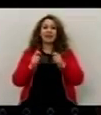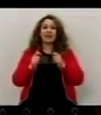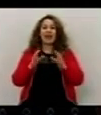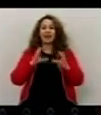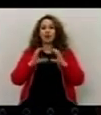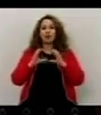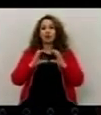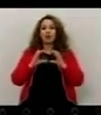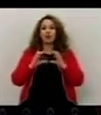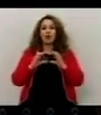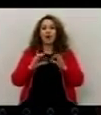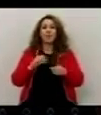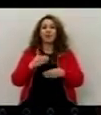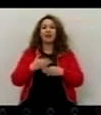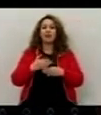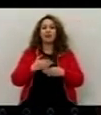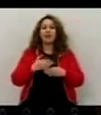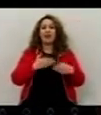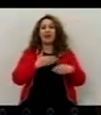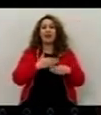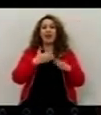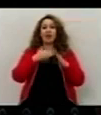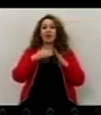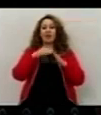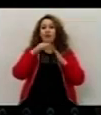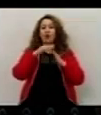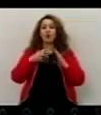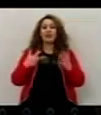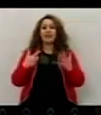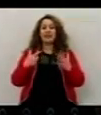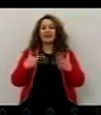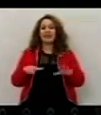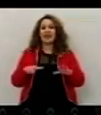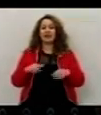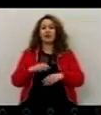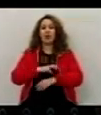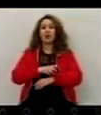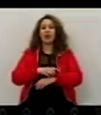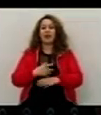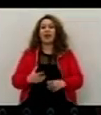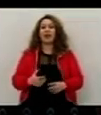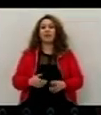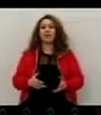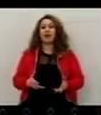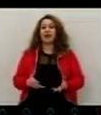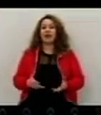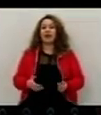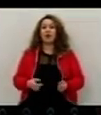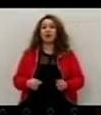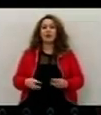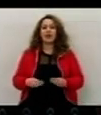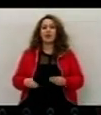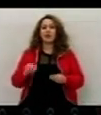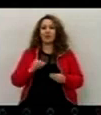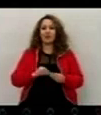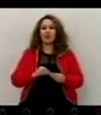المعنيين بتنظيم المهنة، والذي يخص حوالي 16 ولاية. وفي مجال التمويل يجدر التذكير بأن الولايات الجنوبية